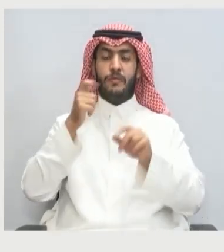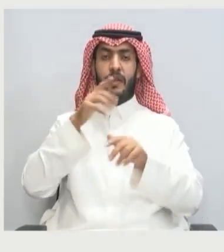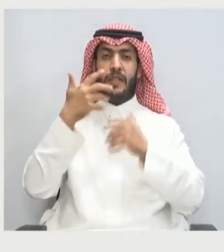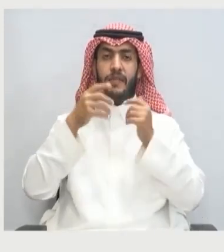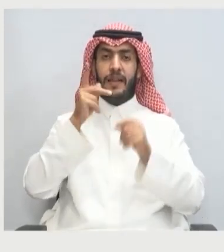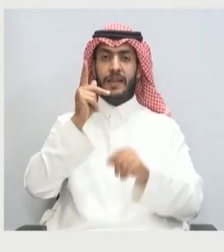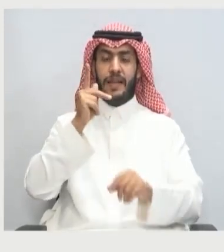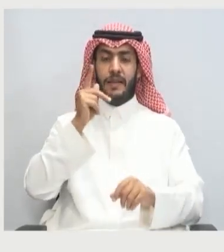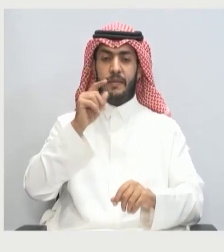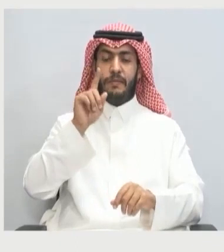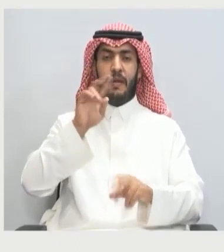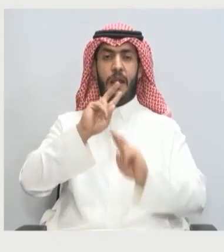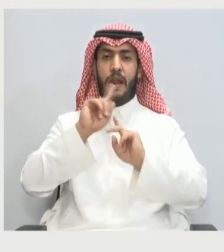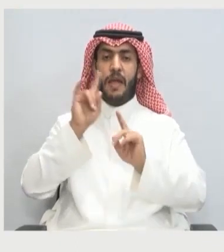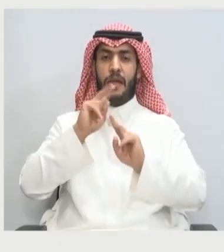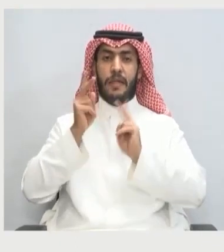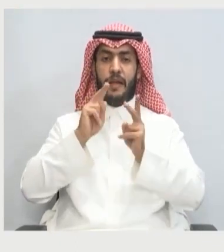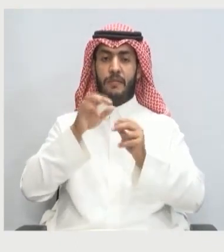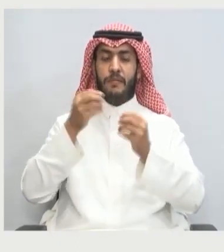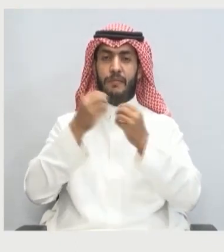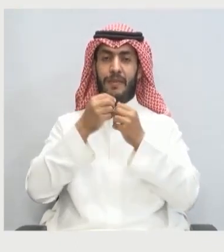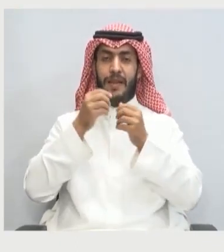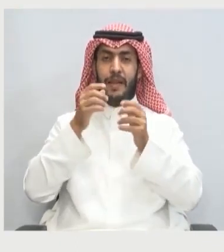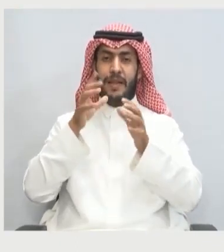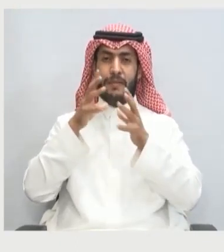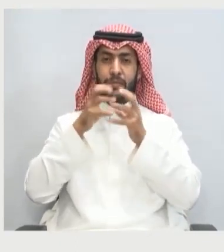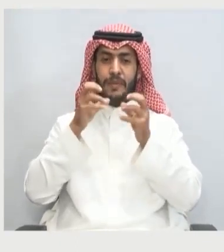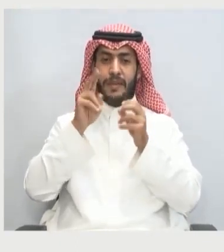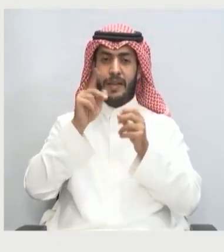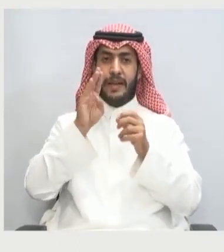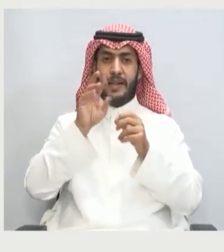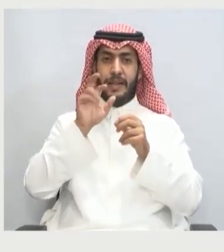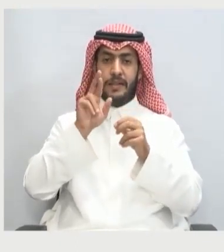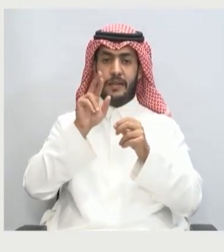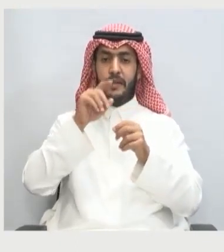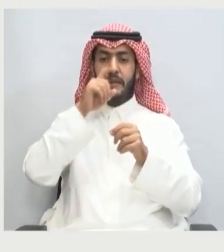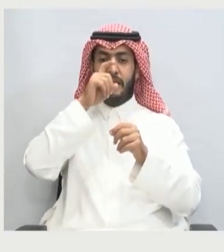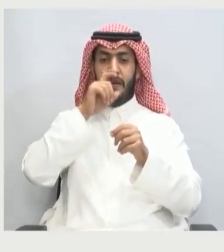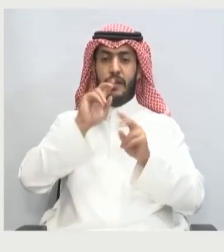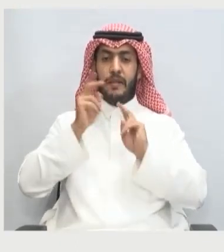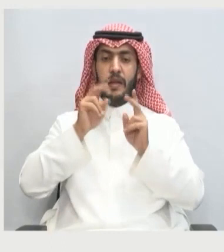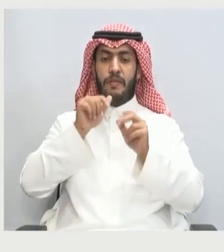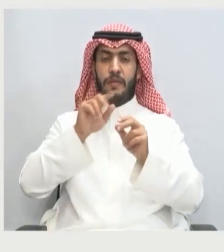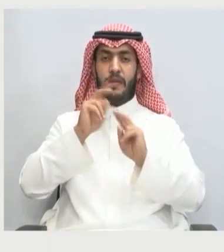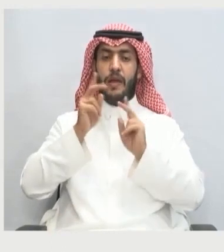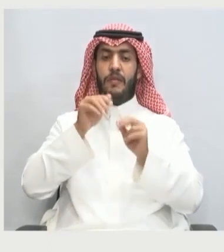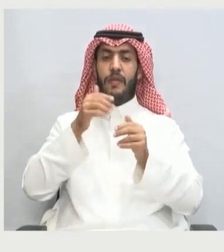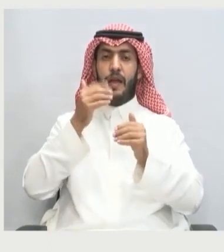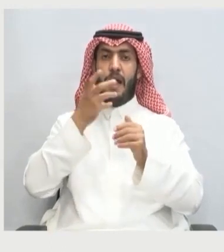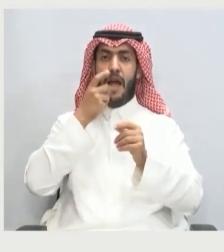التفاعل ك لا يتغير مع التركيز ولكن يتغير مع تغير